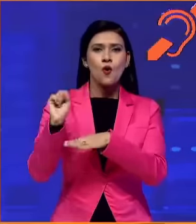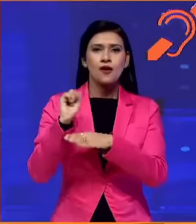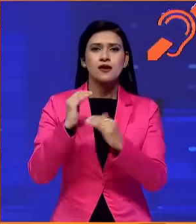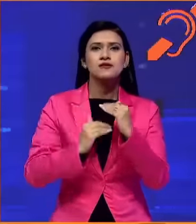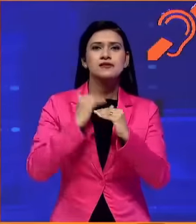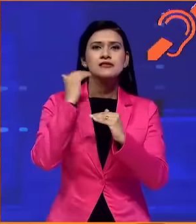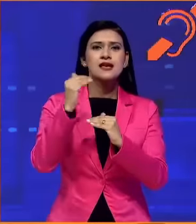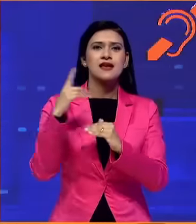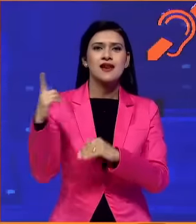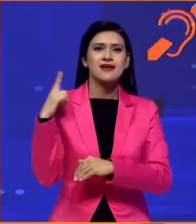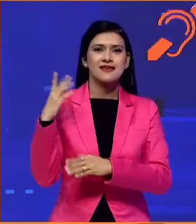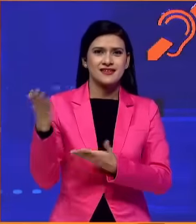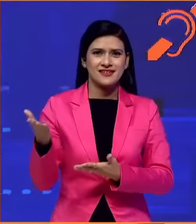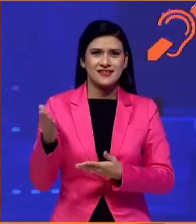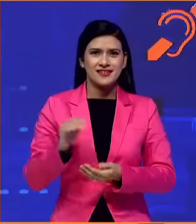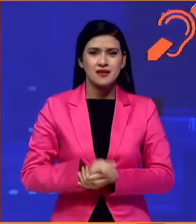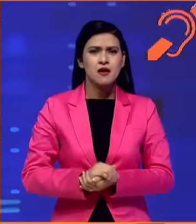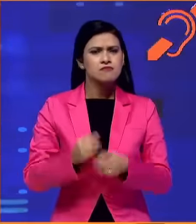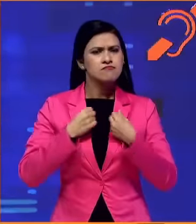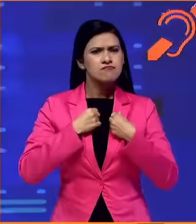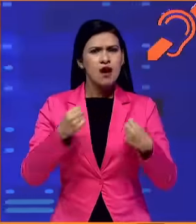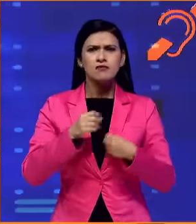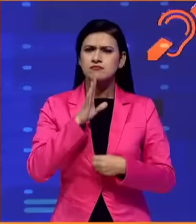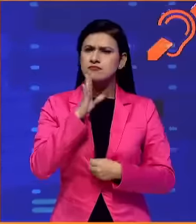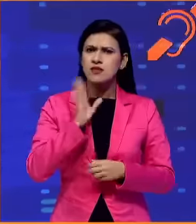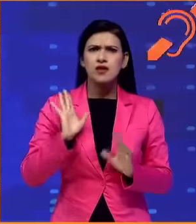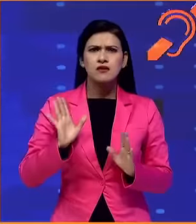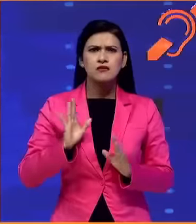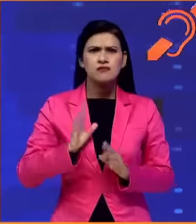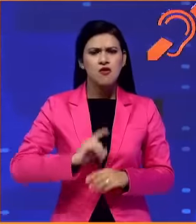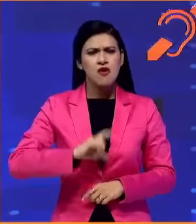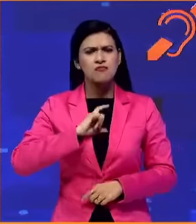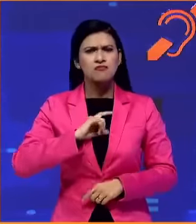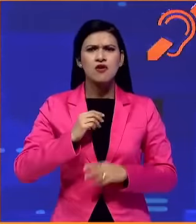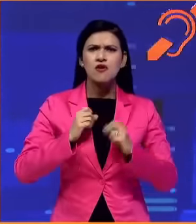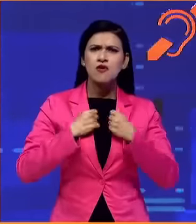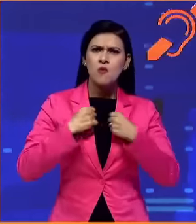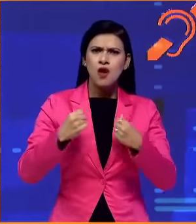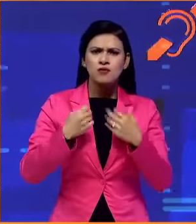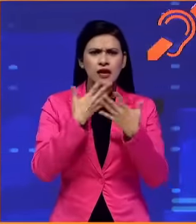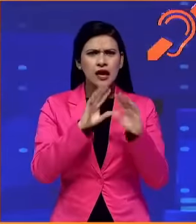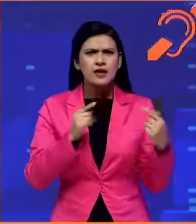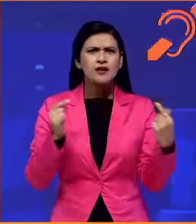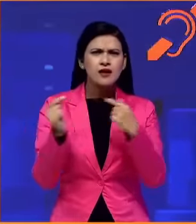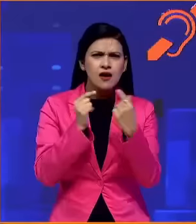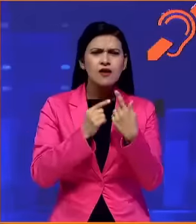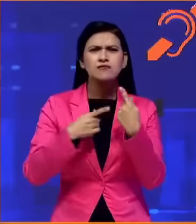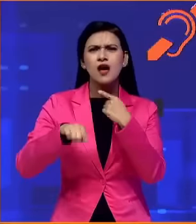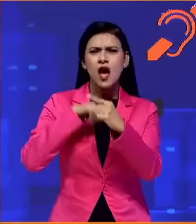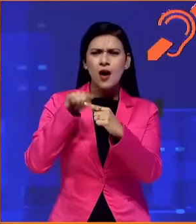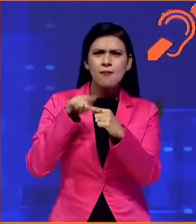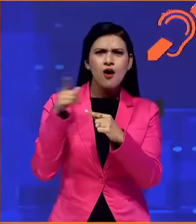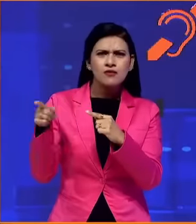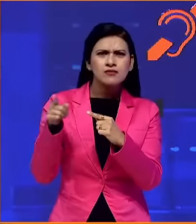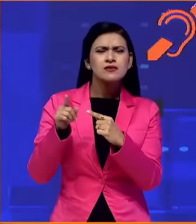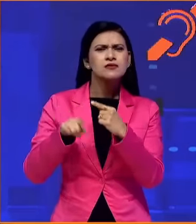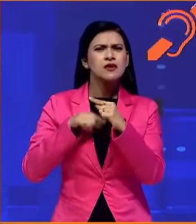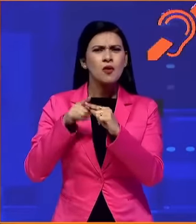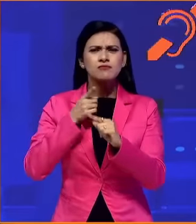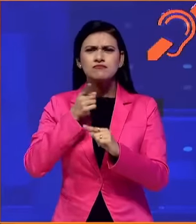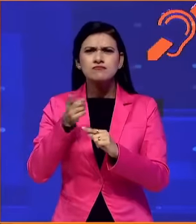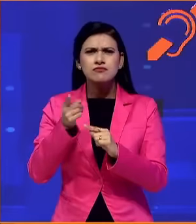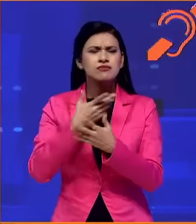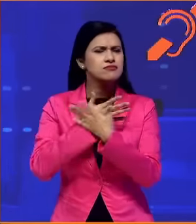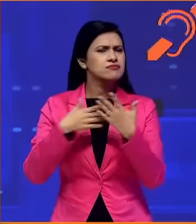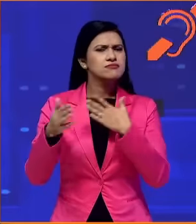नेताहैं। लेकिनवहखुलकरअपनीरायव्यक्तकरताहै।वह साहसकेसाथबोलताहै।उनकेआसपासकईविवादऔर कईतरहकीसमस्याएंबनी